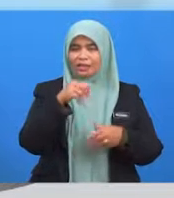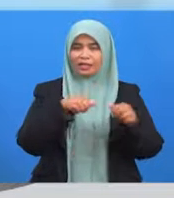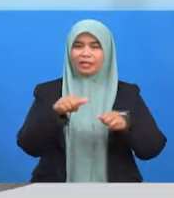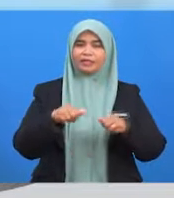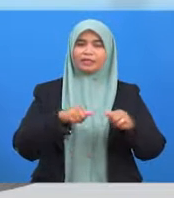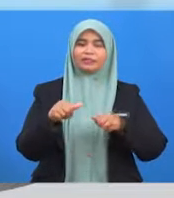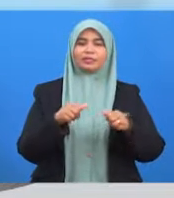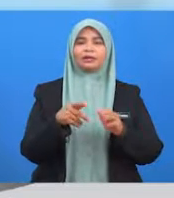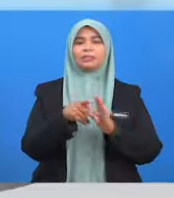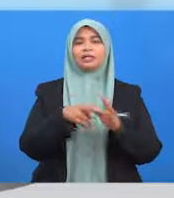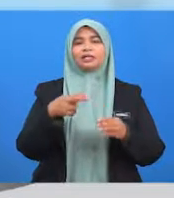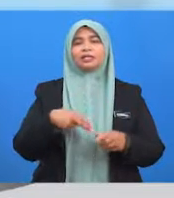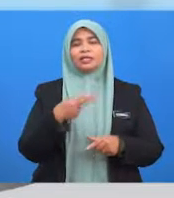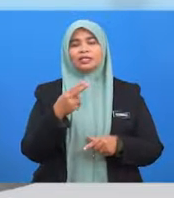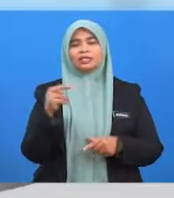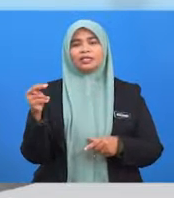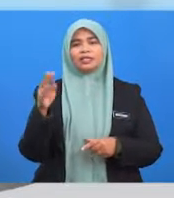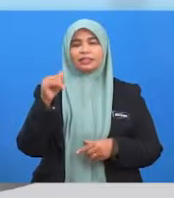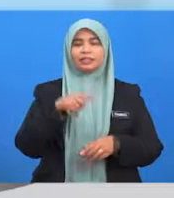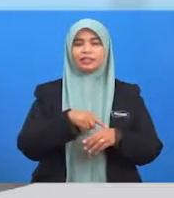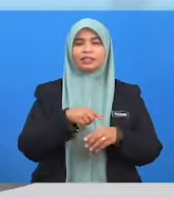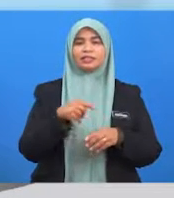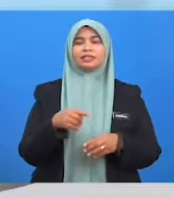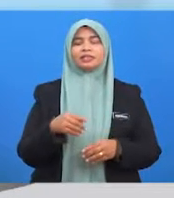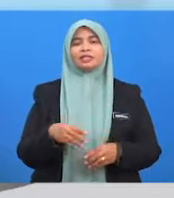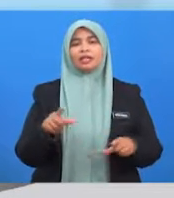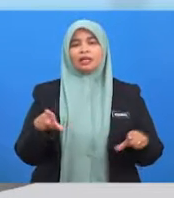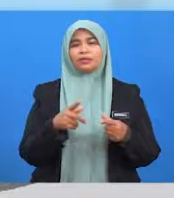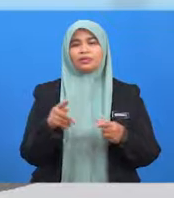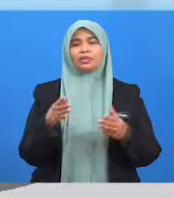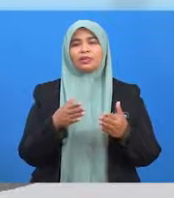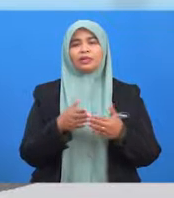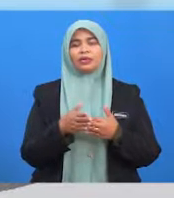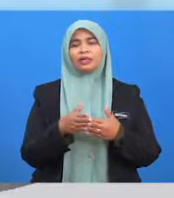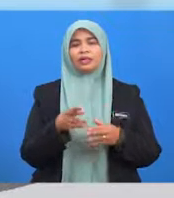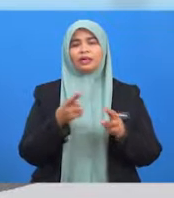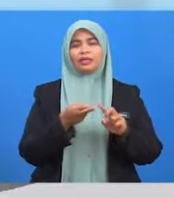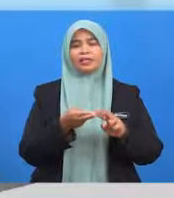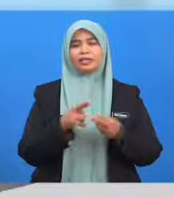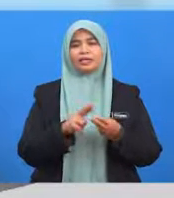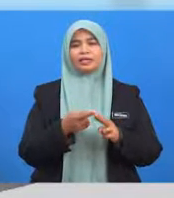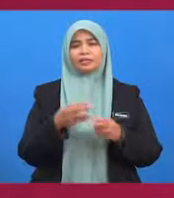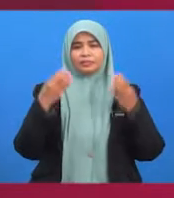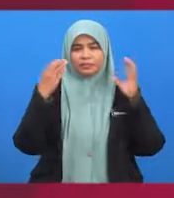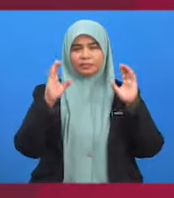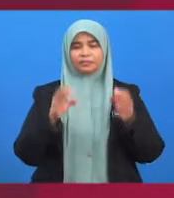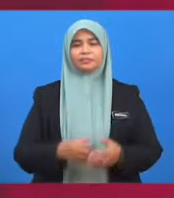aktiviti penghasilan bunyi yang dilakukan oleh rakan cikgu, Cikgu Farhan.